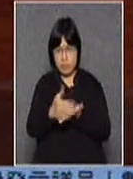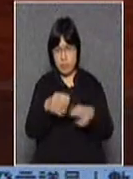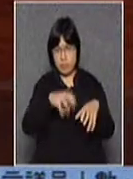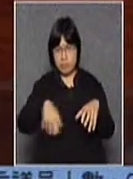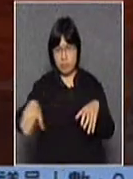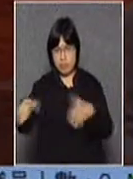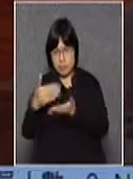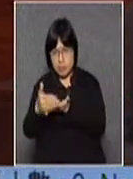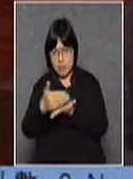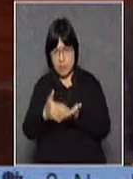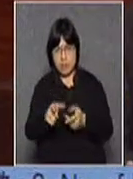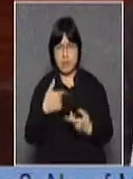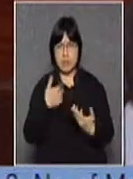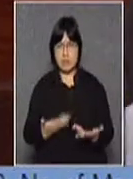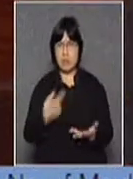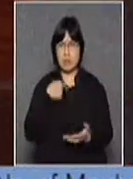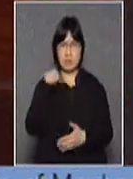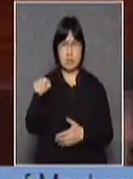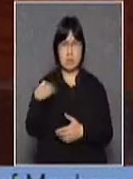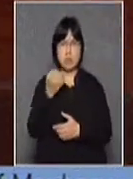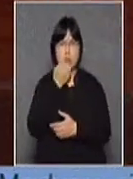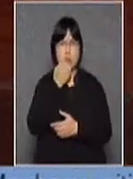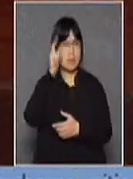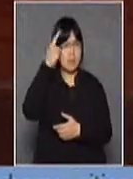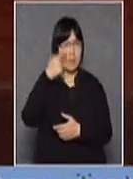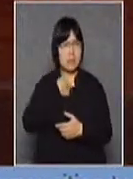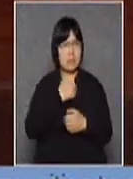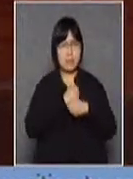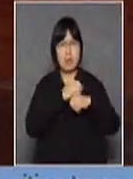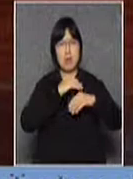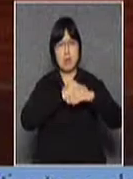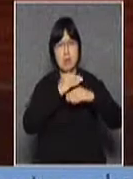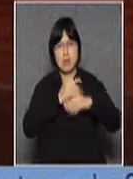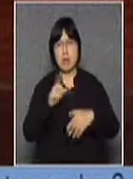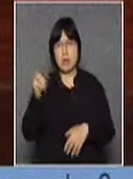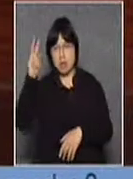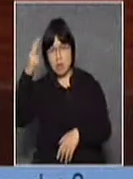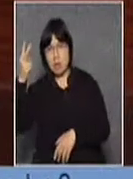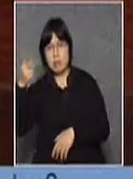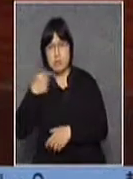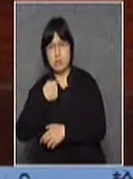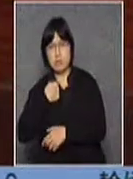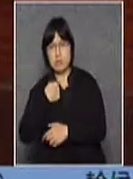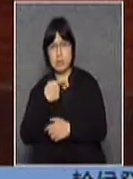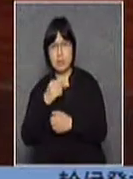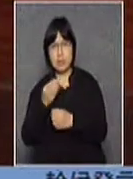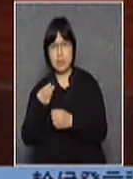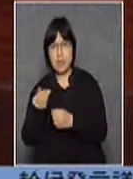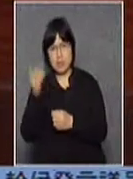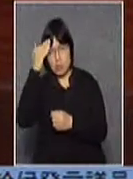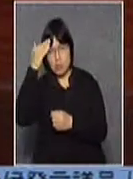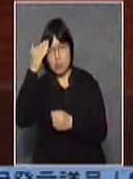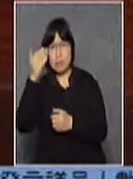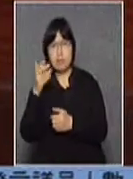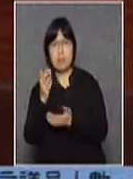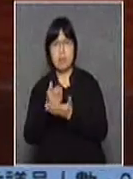再定，不是說我今天要這個的東倉，明天要這個落馬渣，後天要這個的即沙頭角，不是